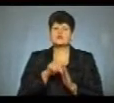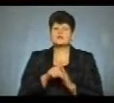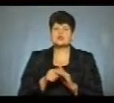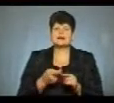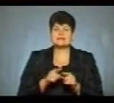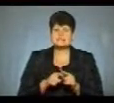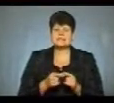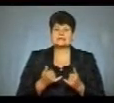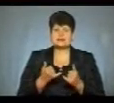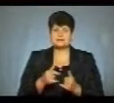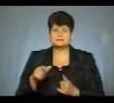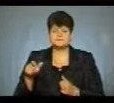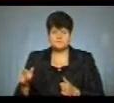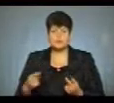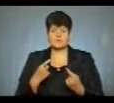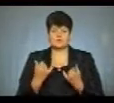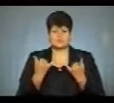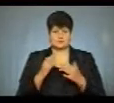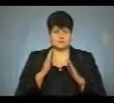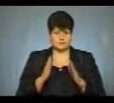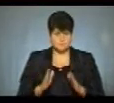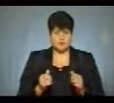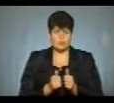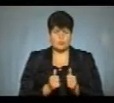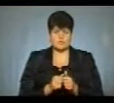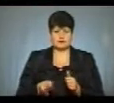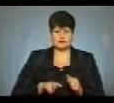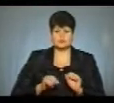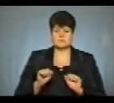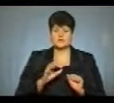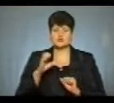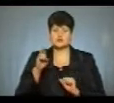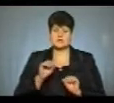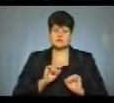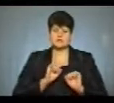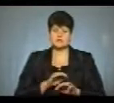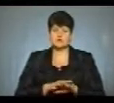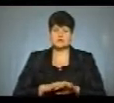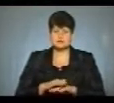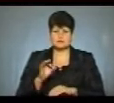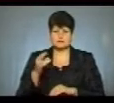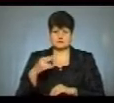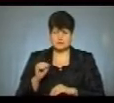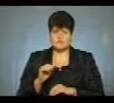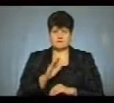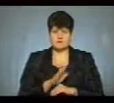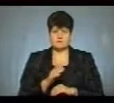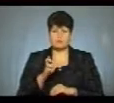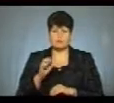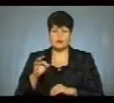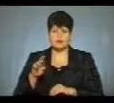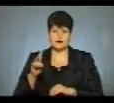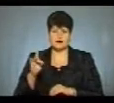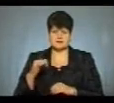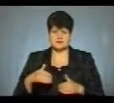для субсидіантів, говоритимемо сьогодні. Поряд зі мною директор департаменту соціального захисту населення облдержадміністрації Вадим Боярський.